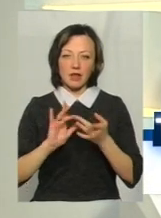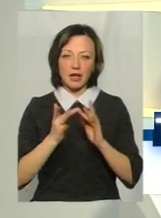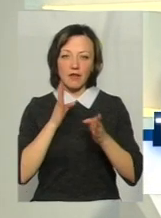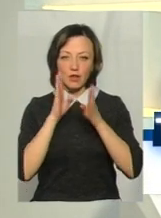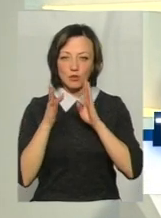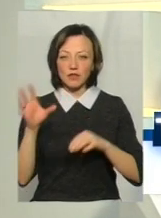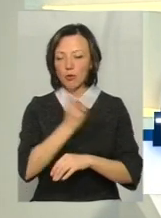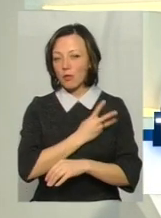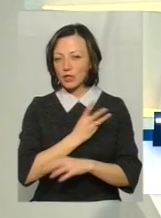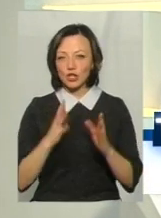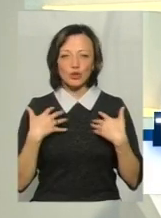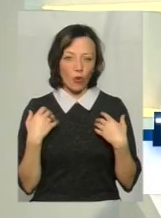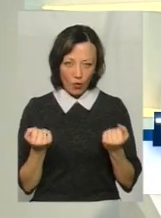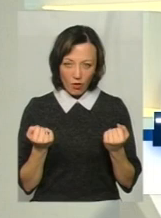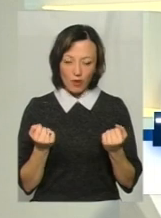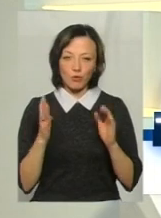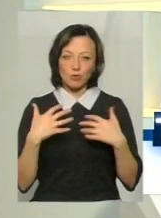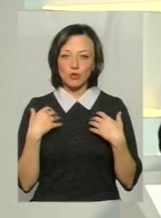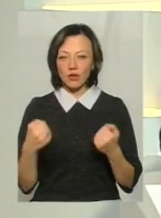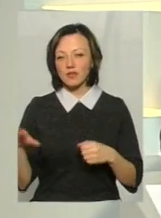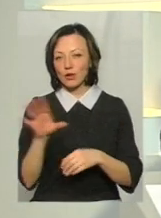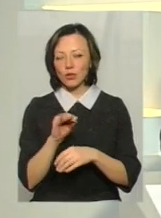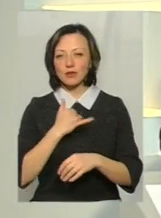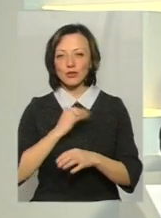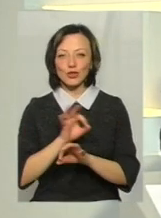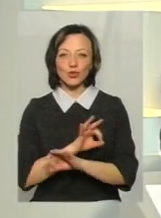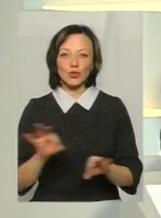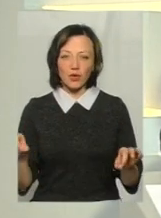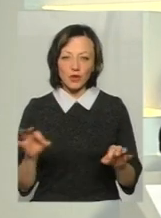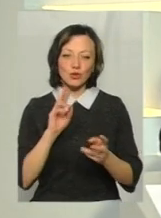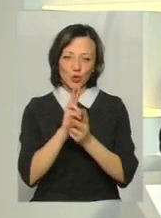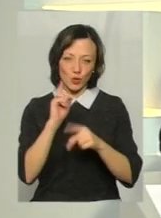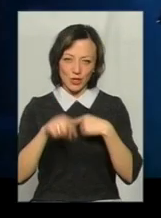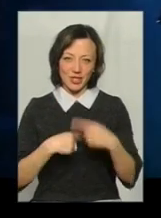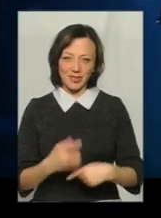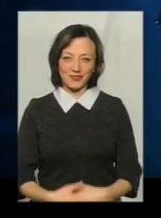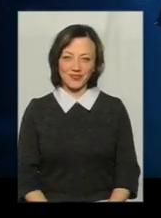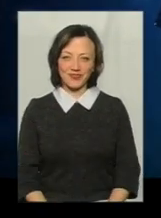Ну, всім побажаю лише здоров'я, будемо здорові, все в нас буде чудово. Ну і до зустрічі.